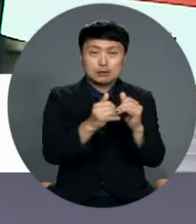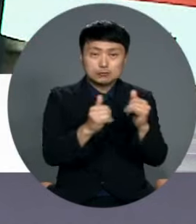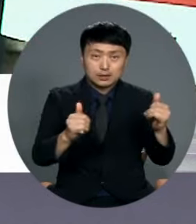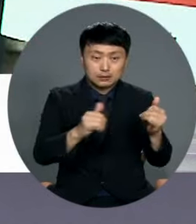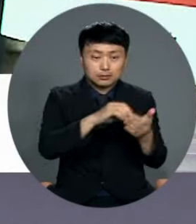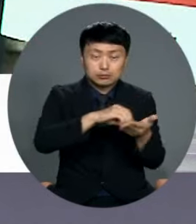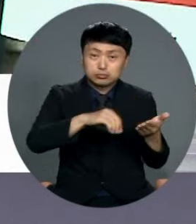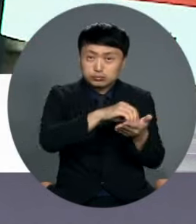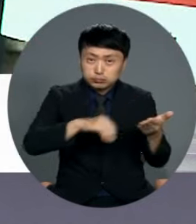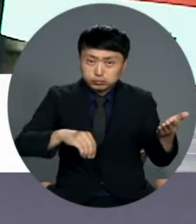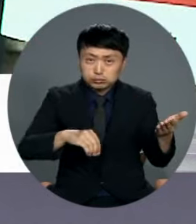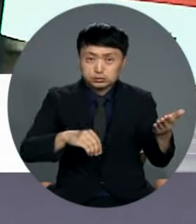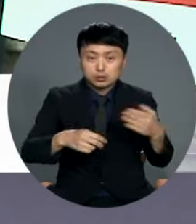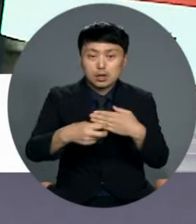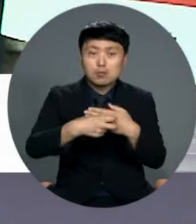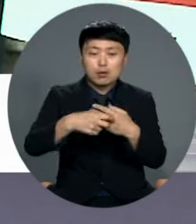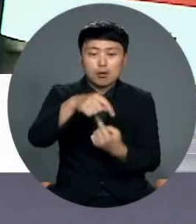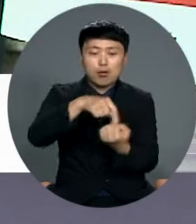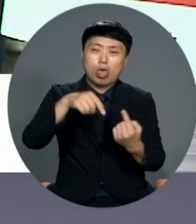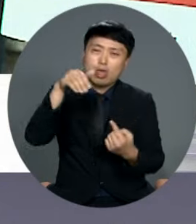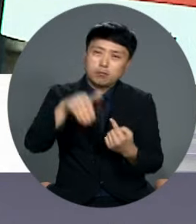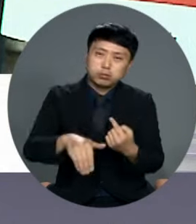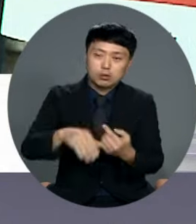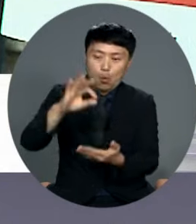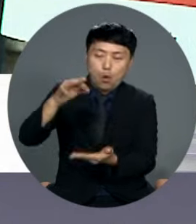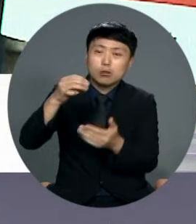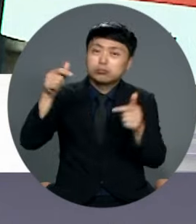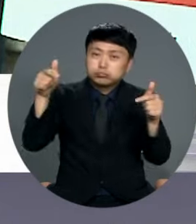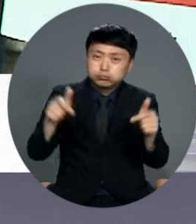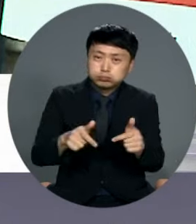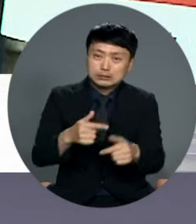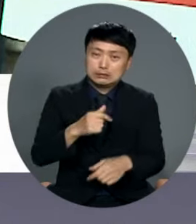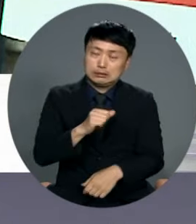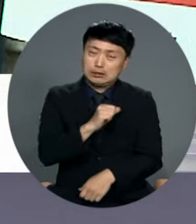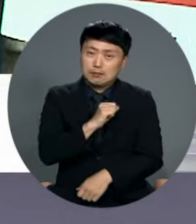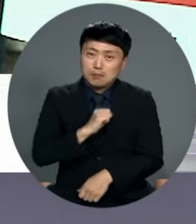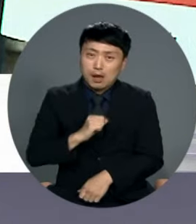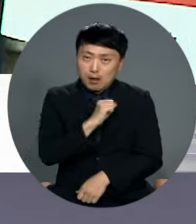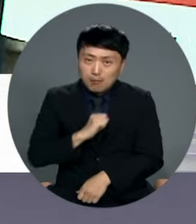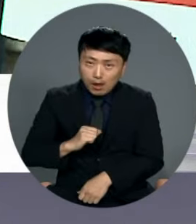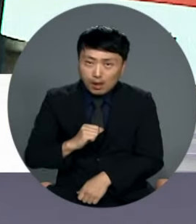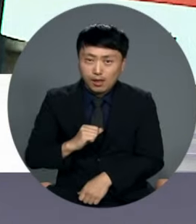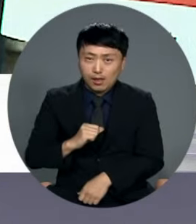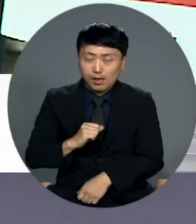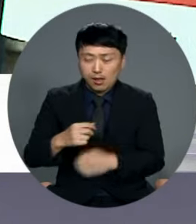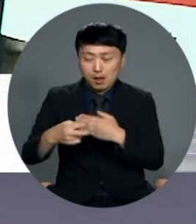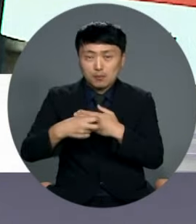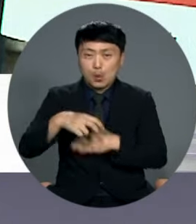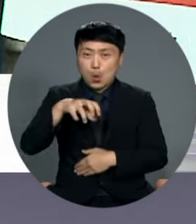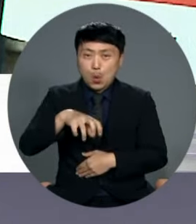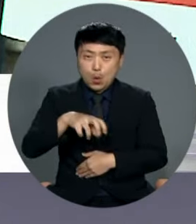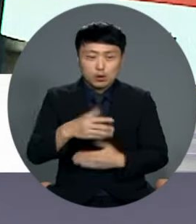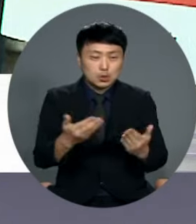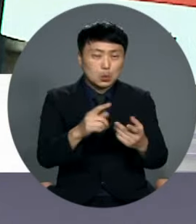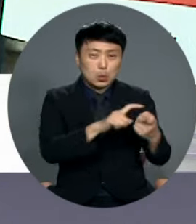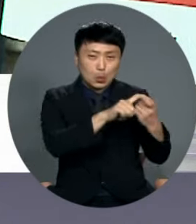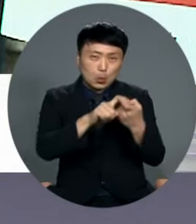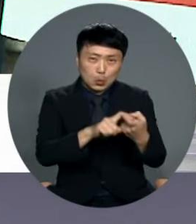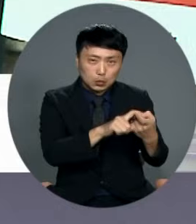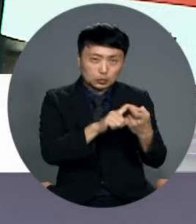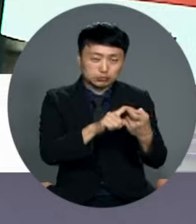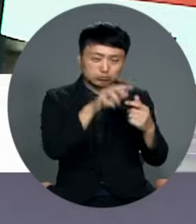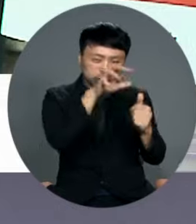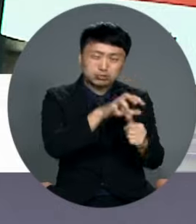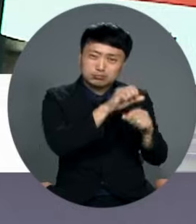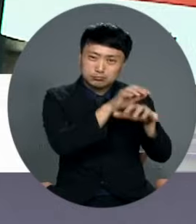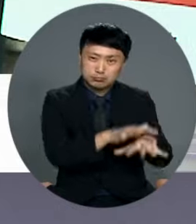공백을 메우면서도 병원 경영난에 무급휴가까지 감내하고 있는데 병원 측이 노동조합을 무력화하고 있다고 주장하고 있습니다.